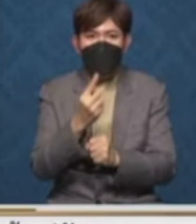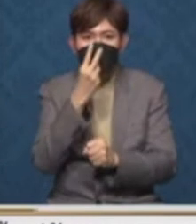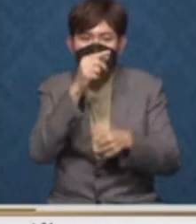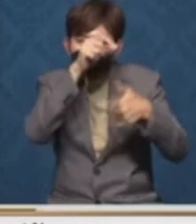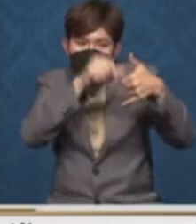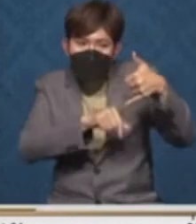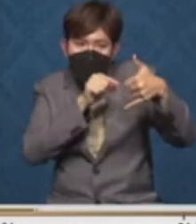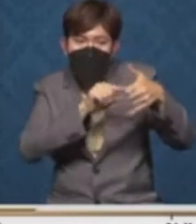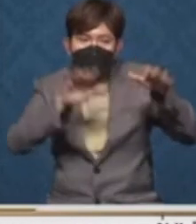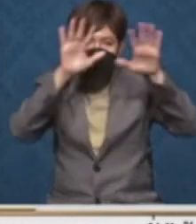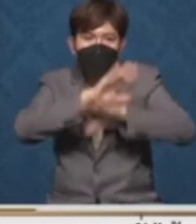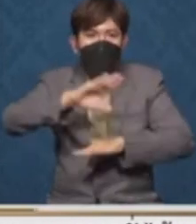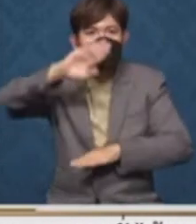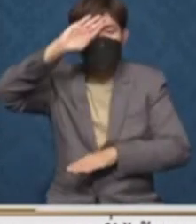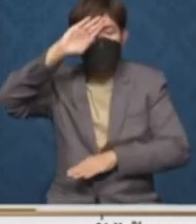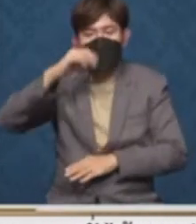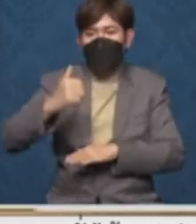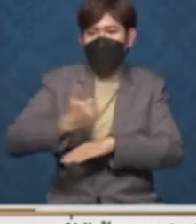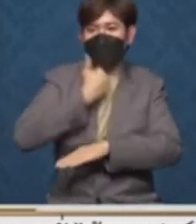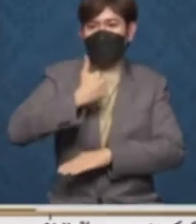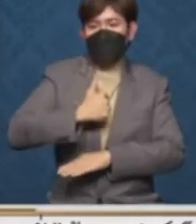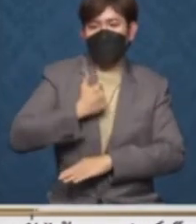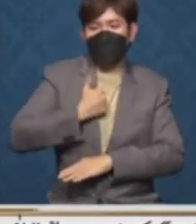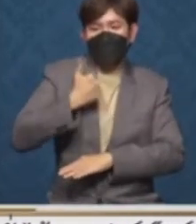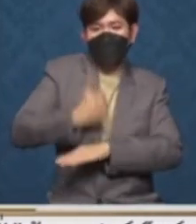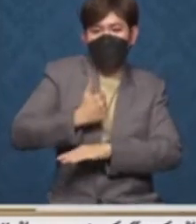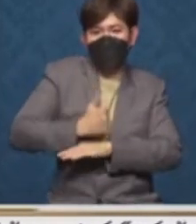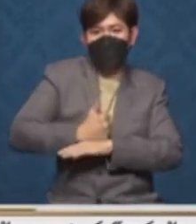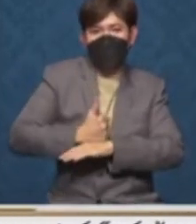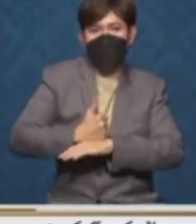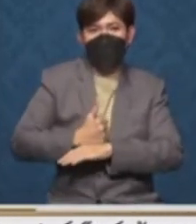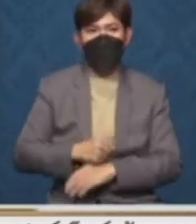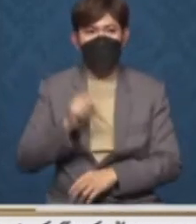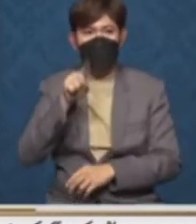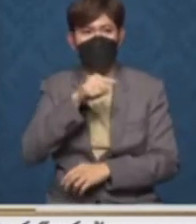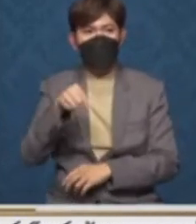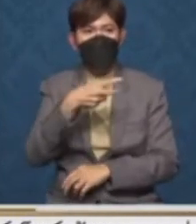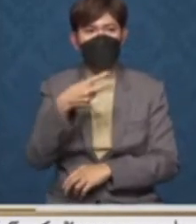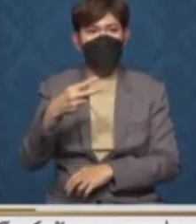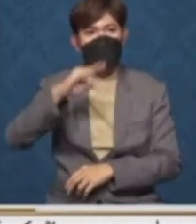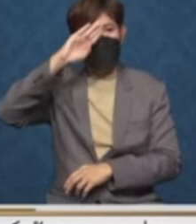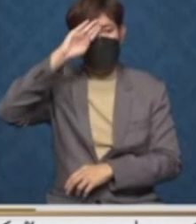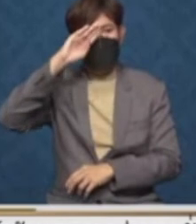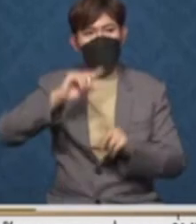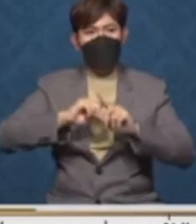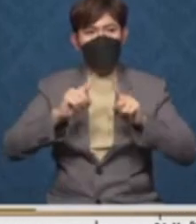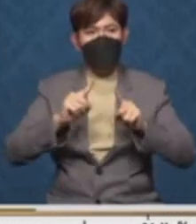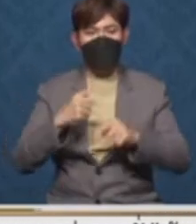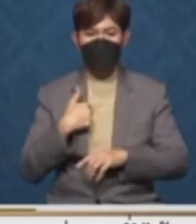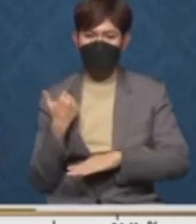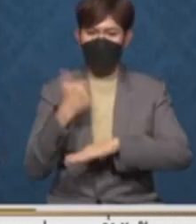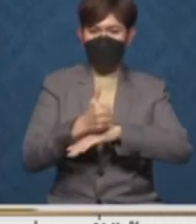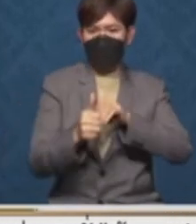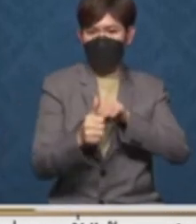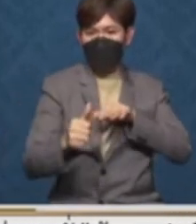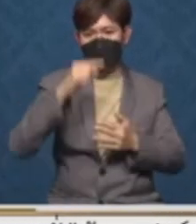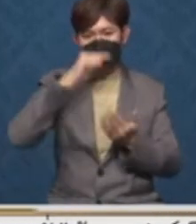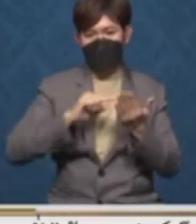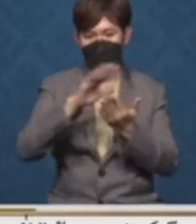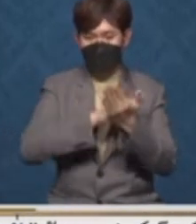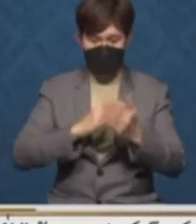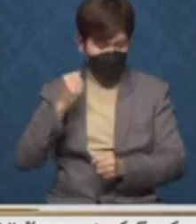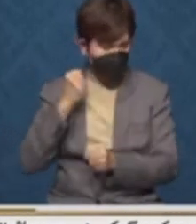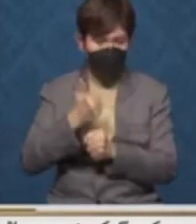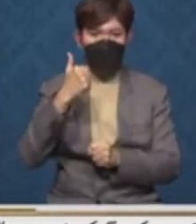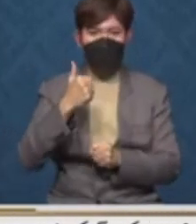ของคนเป็นโรคโอหังทั้งอำนาจฮิวบิสซินโดมไม่อยู่ในภาวะที่จะเป็นผู้นำประเทศได้อีกต่อ